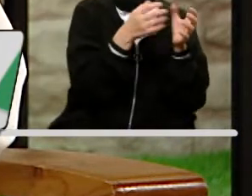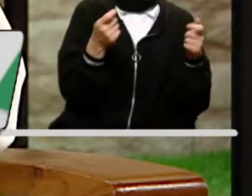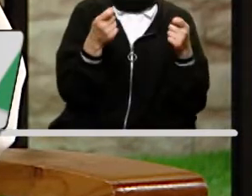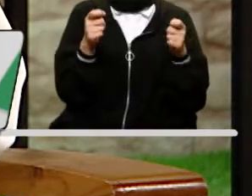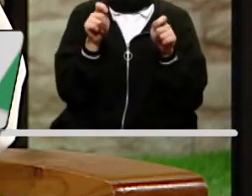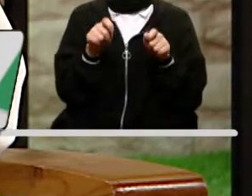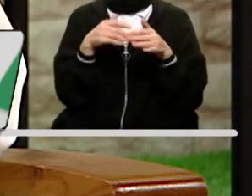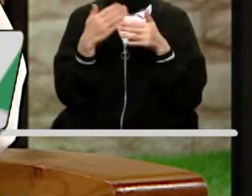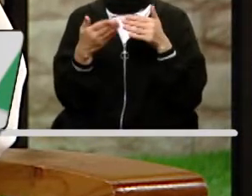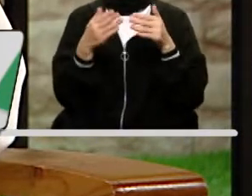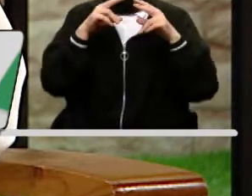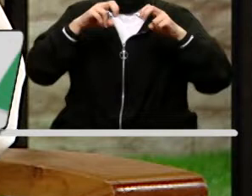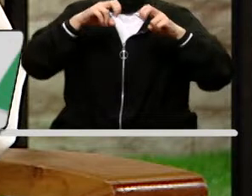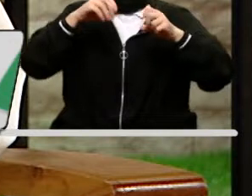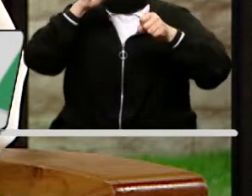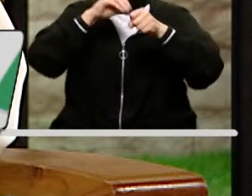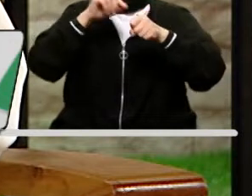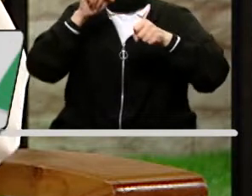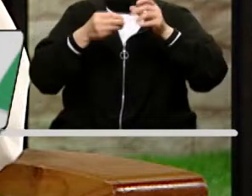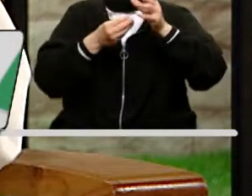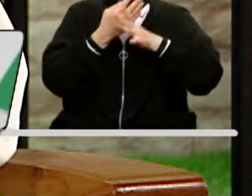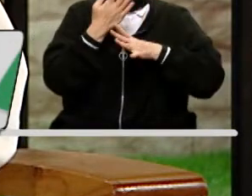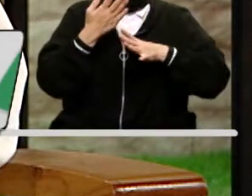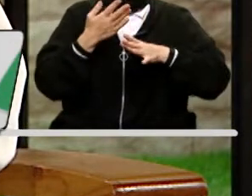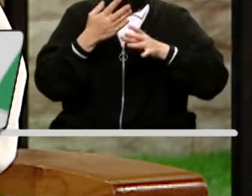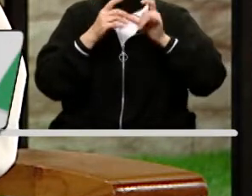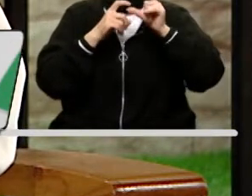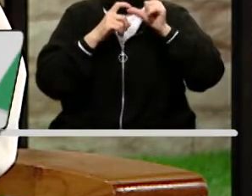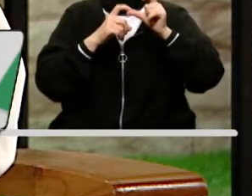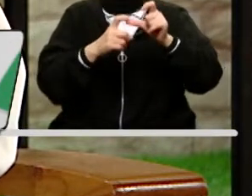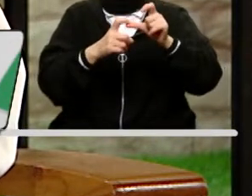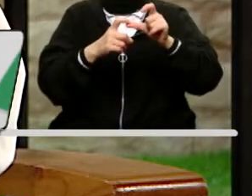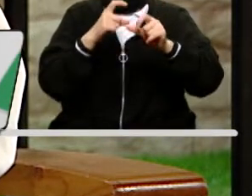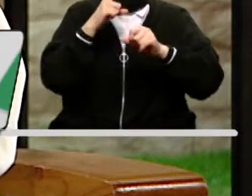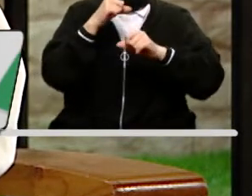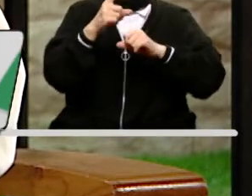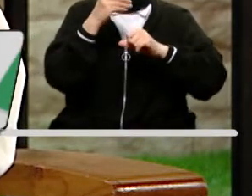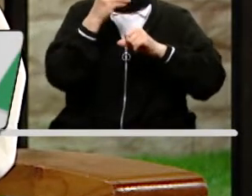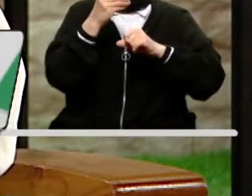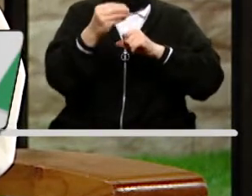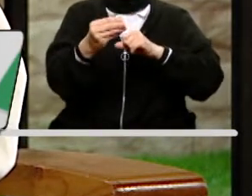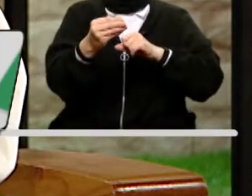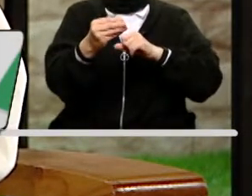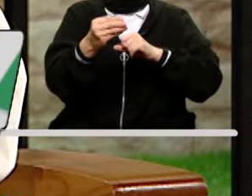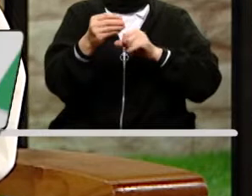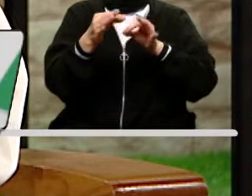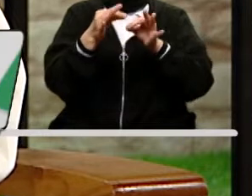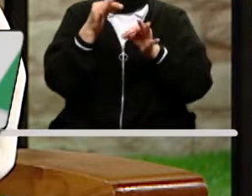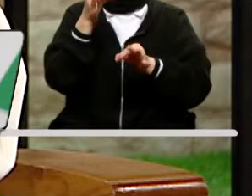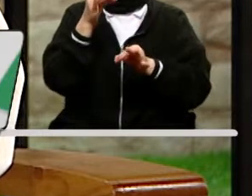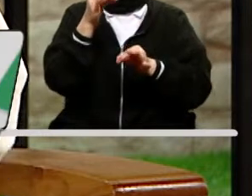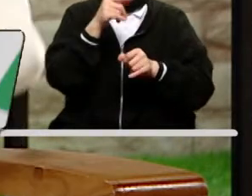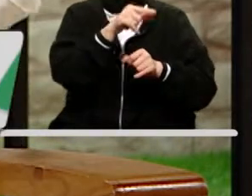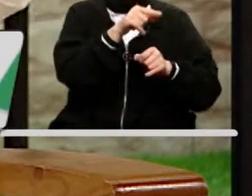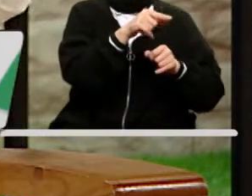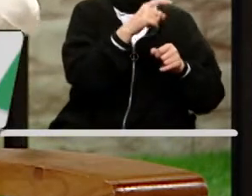sonrasında araştırmanın sonucunda şu çıkıyor. Soru sorulup cevaplarını veren kişi zaten cevabı bilmiş